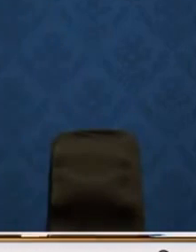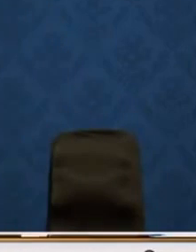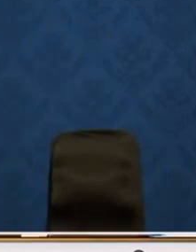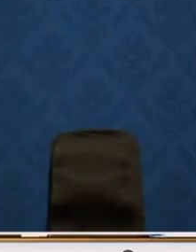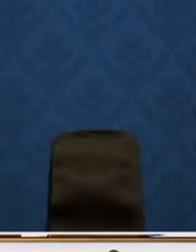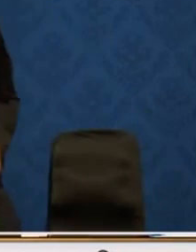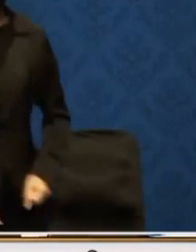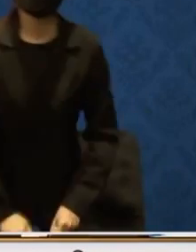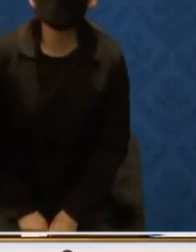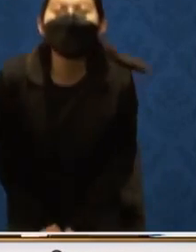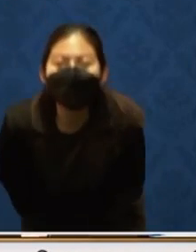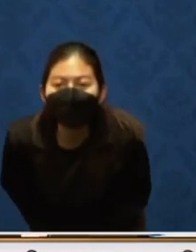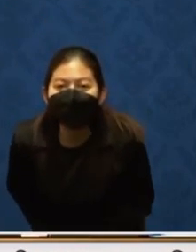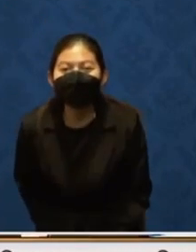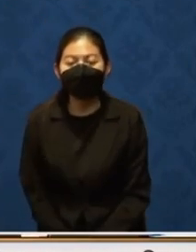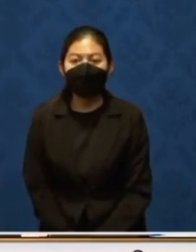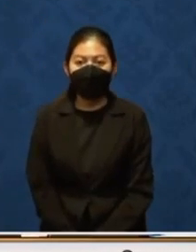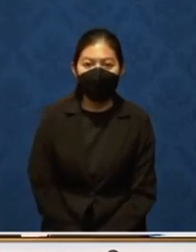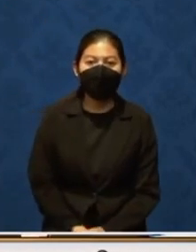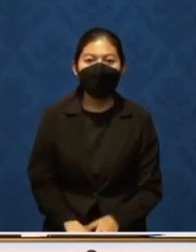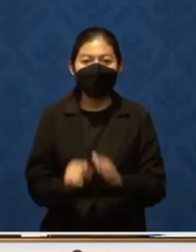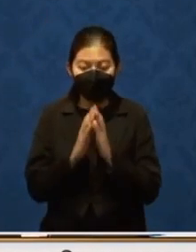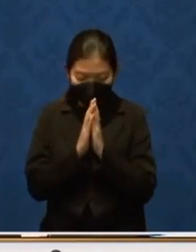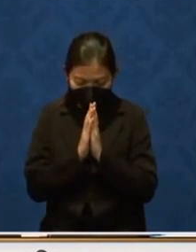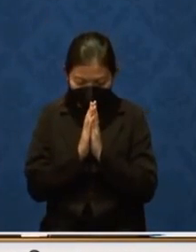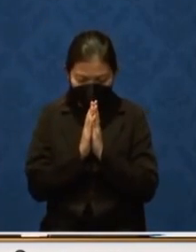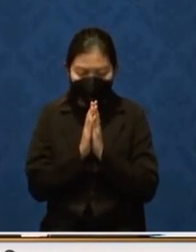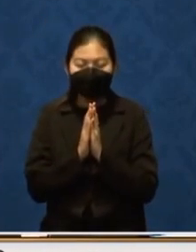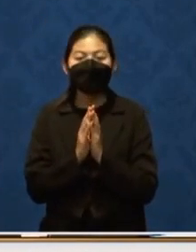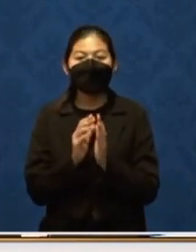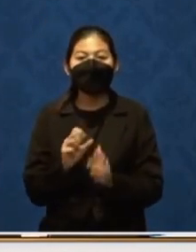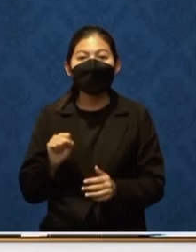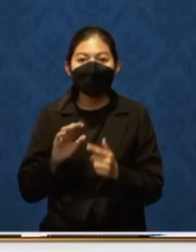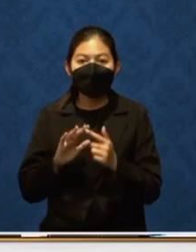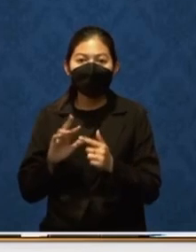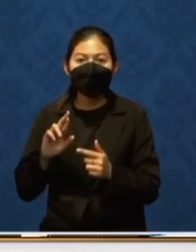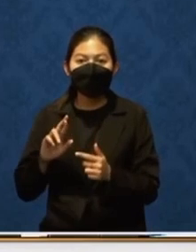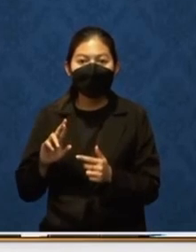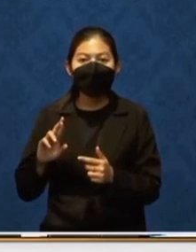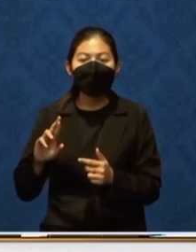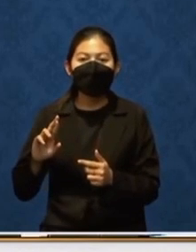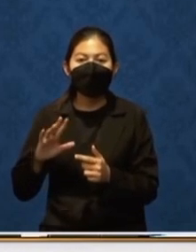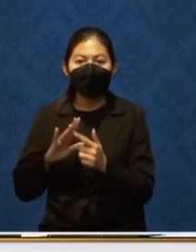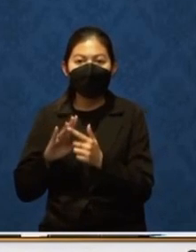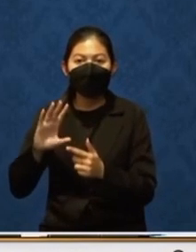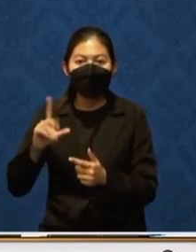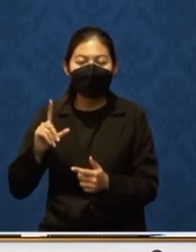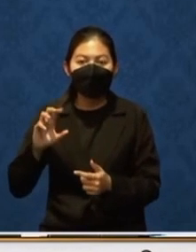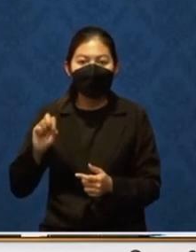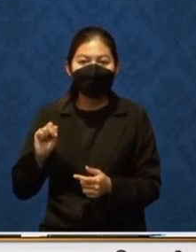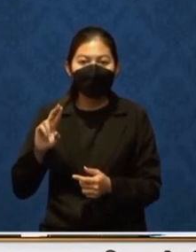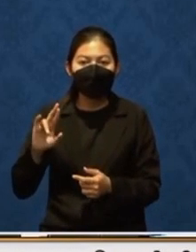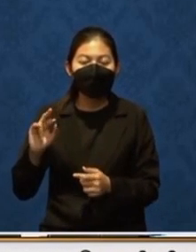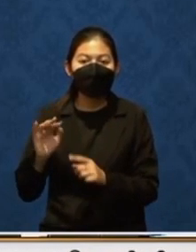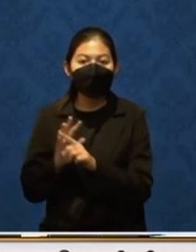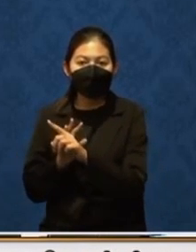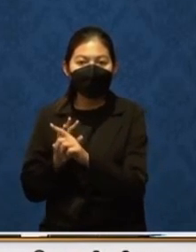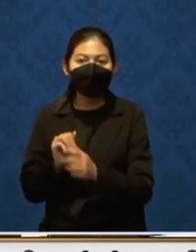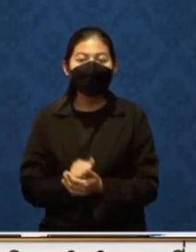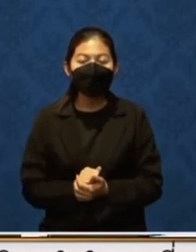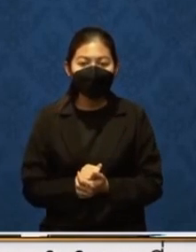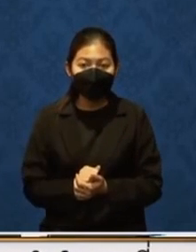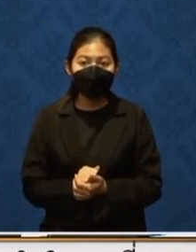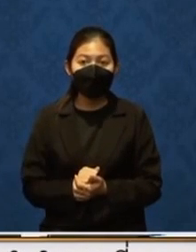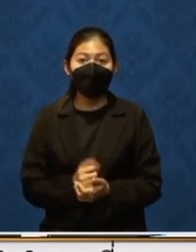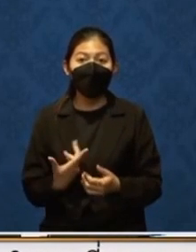กรัเรีนท่านปทานสภาษณที่ขรบผม สุรเชษ ประววงวุผู้แทนราศดรแบบเปชีราชื่อ พักก้า